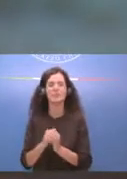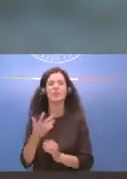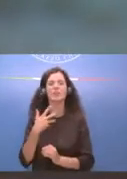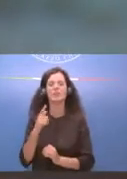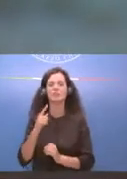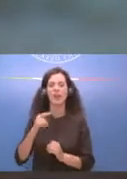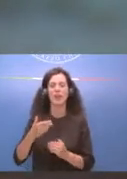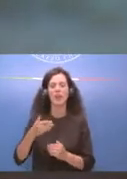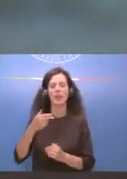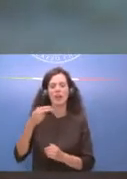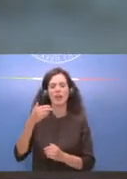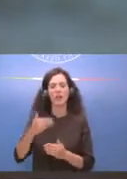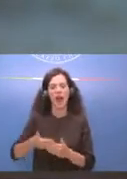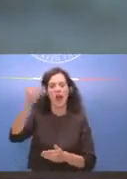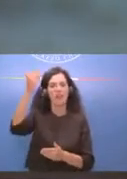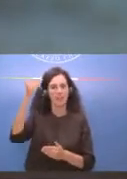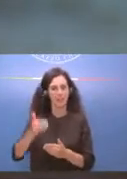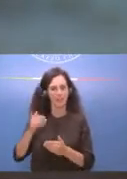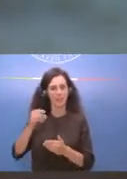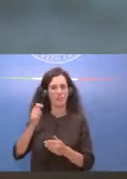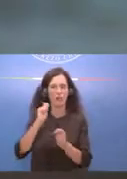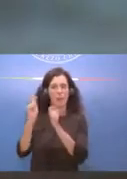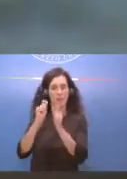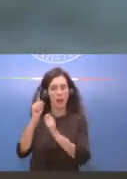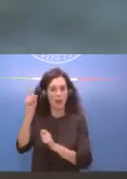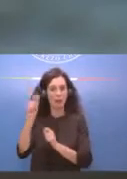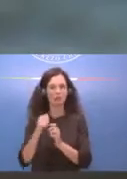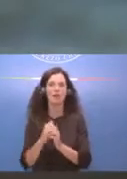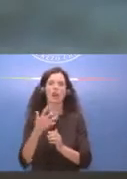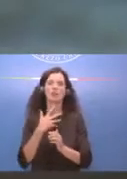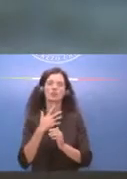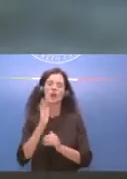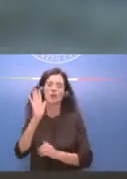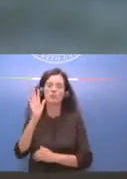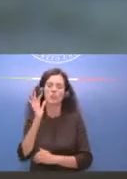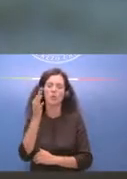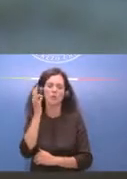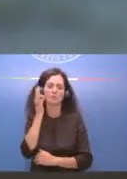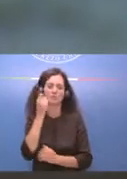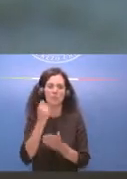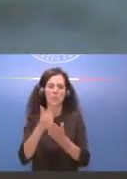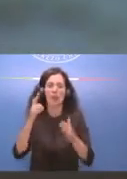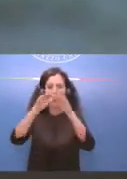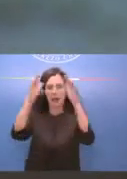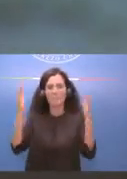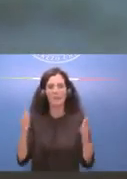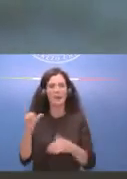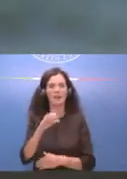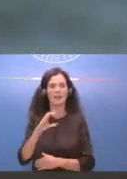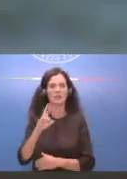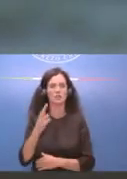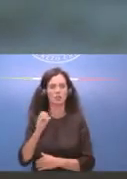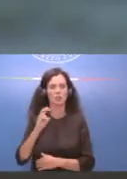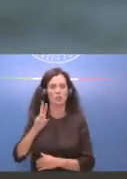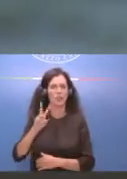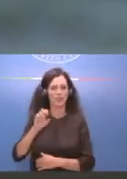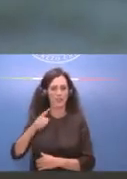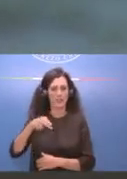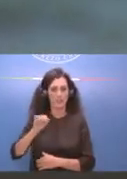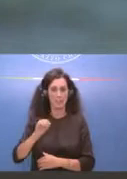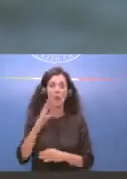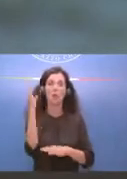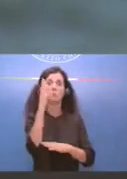300 a padova e il suo gioiello la cappella degli scrovegni bologna con i suoi 62 chilometri di